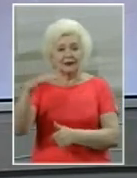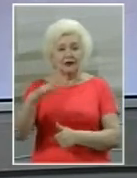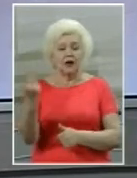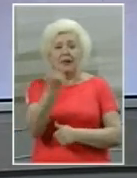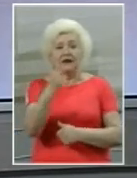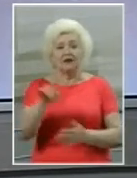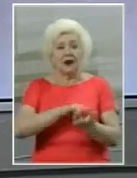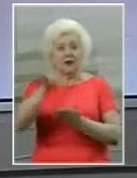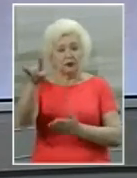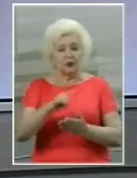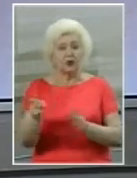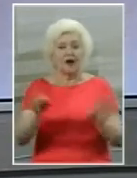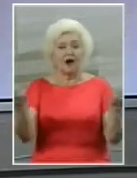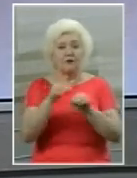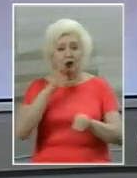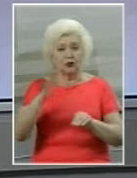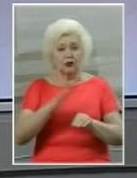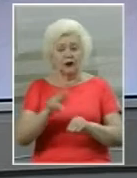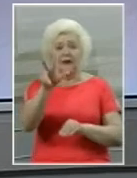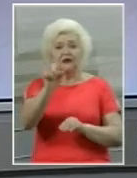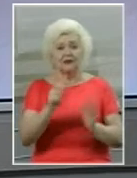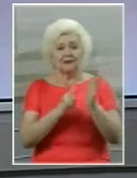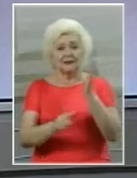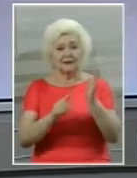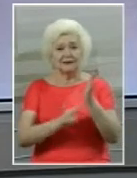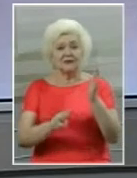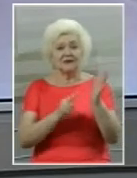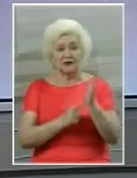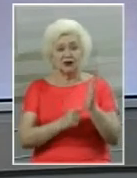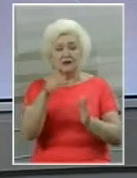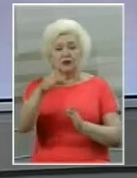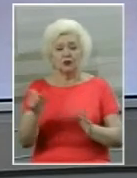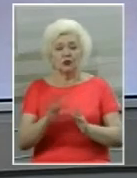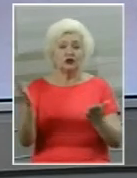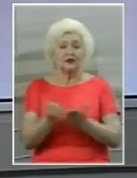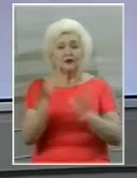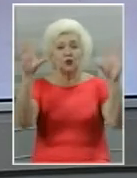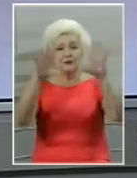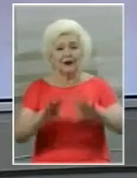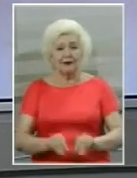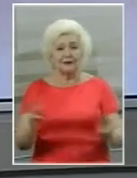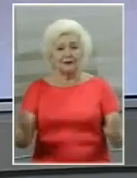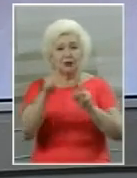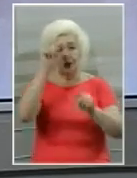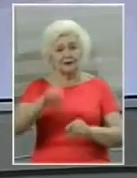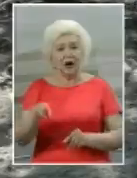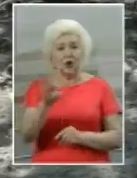гелікоптери з водозливними пристроями, 376 людей. Чи вдалося загасити пожежу, знає Оксана